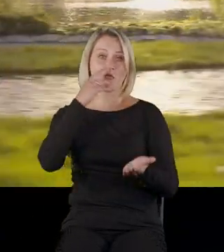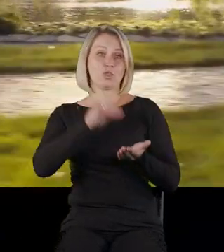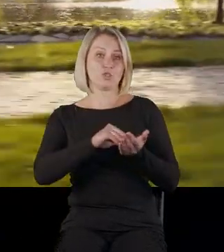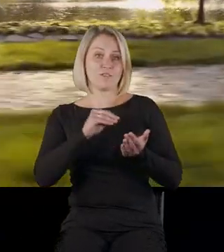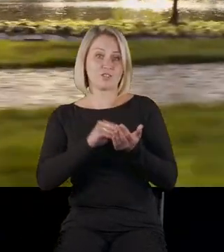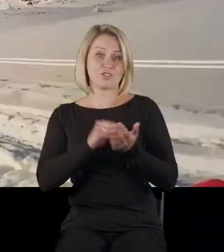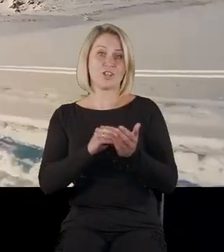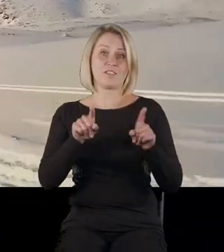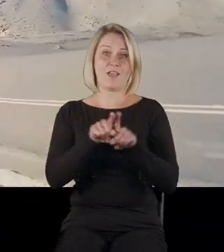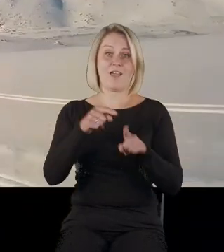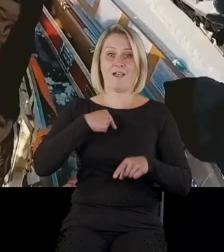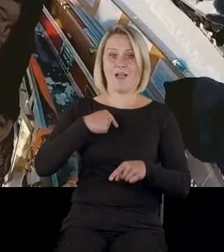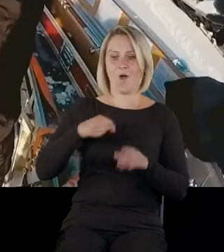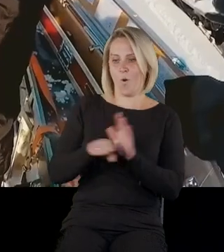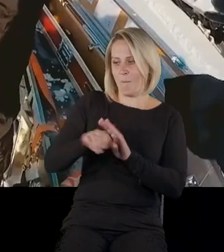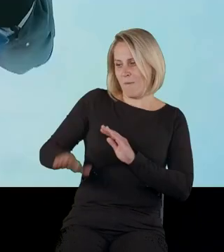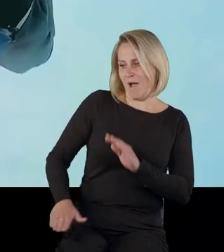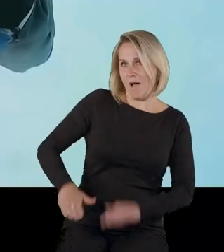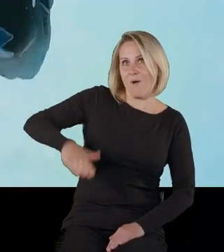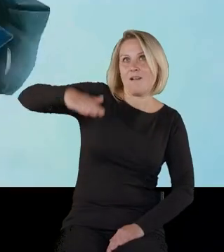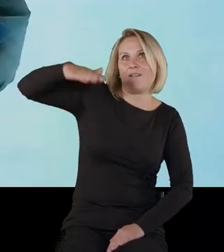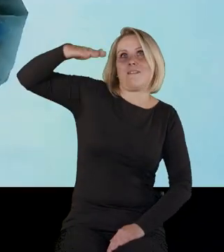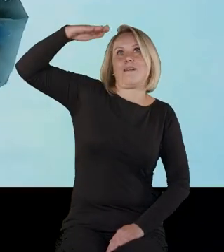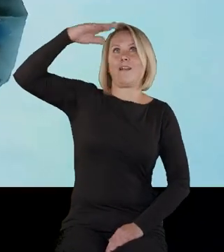Doświadczenia definiują nas od najmłodszych lat.